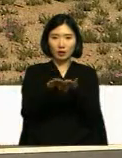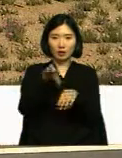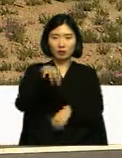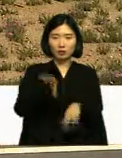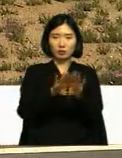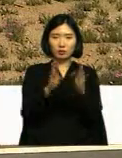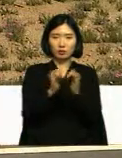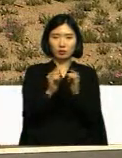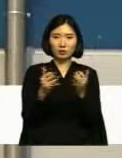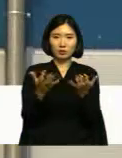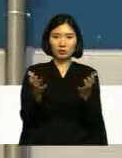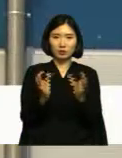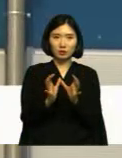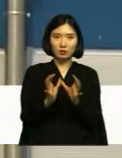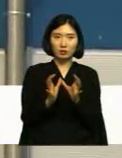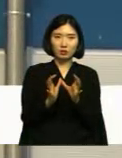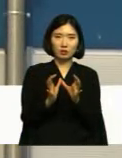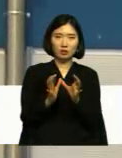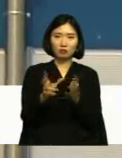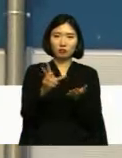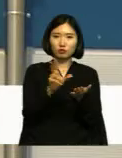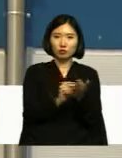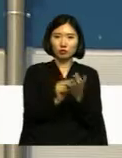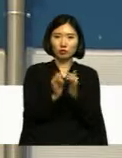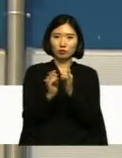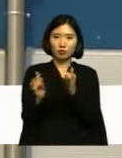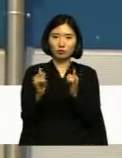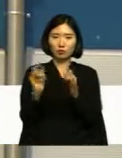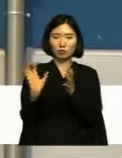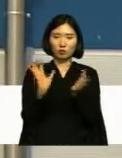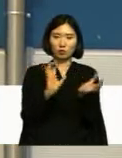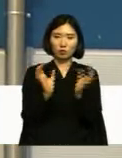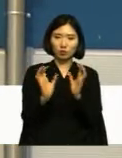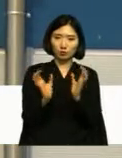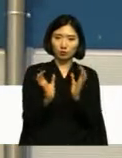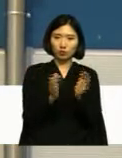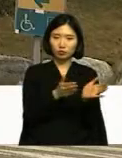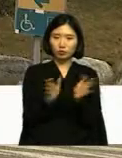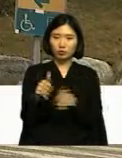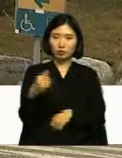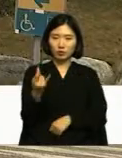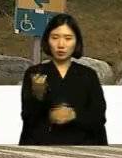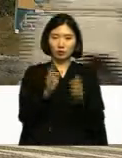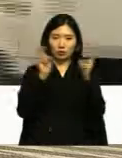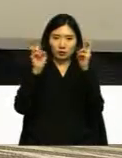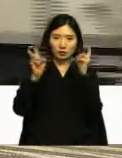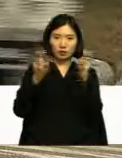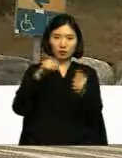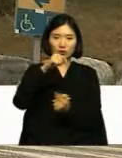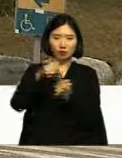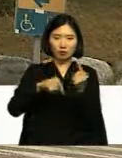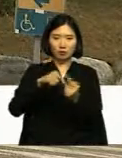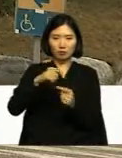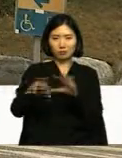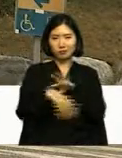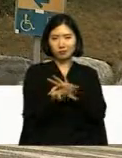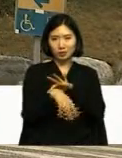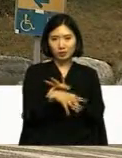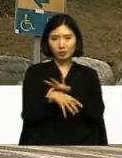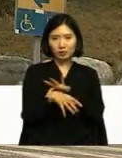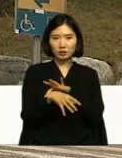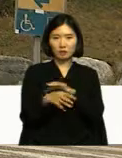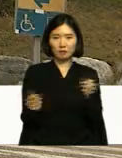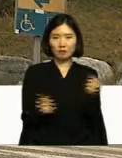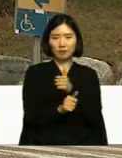시민단체들이 구성한 양평 04 문제 군민 대토론회 준비위원회는 공사의 경영 부실과 인사비리 책임 등을